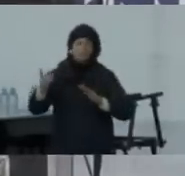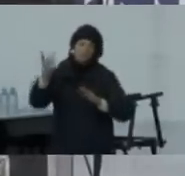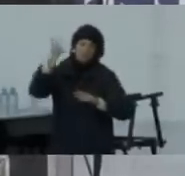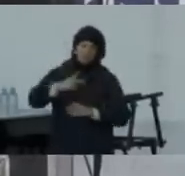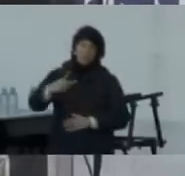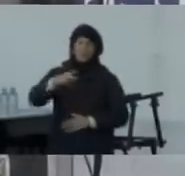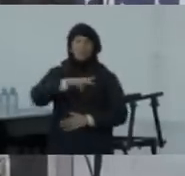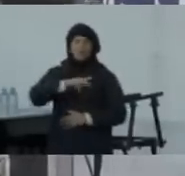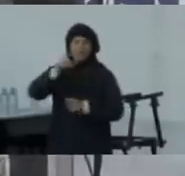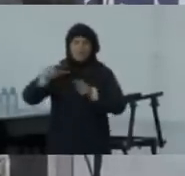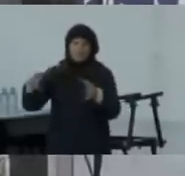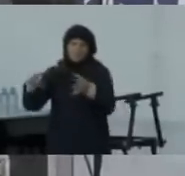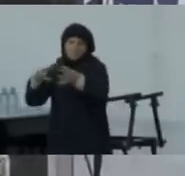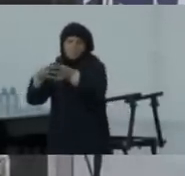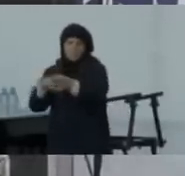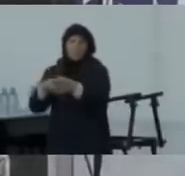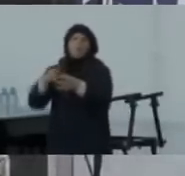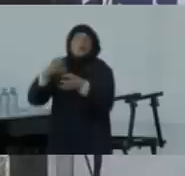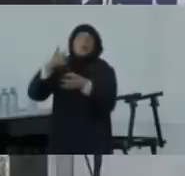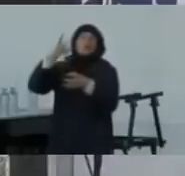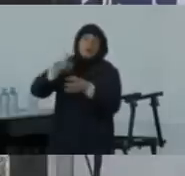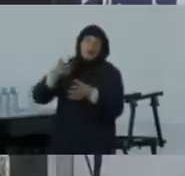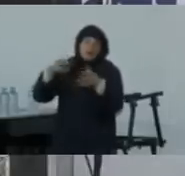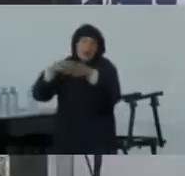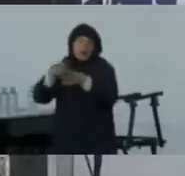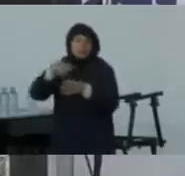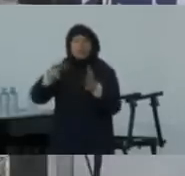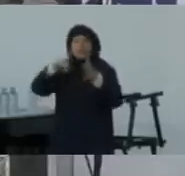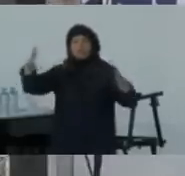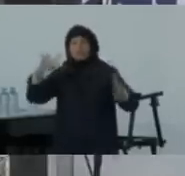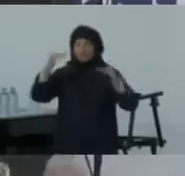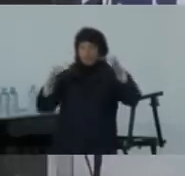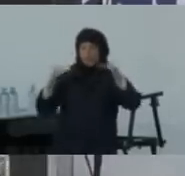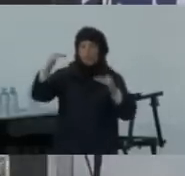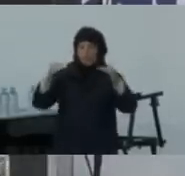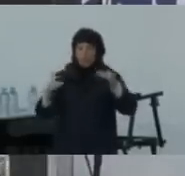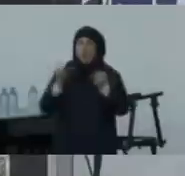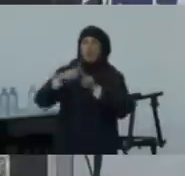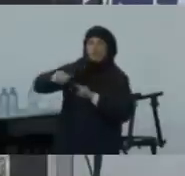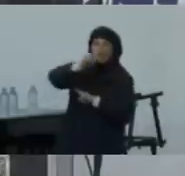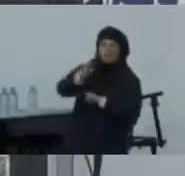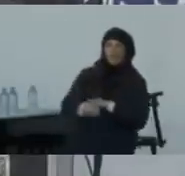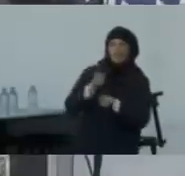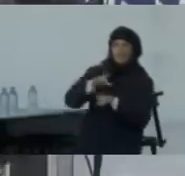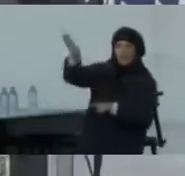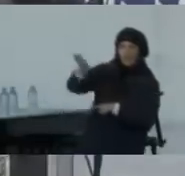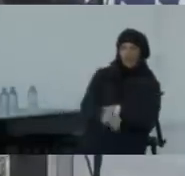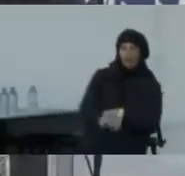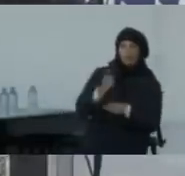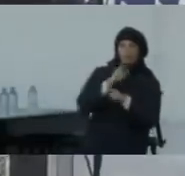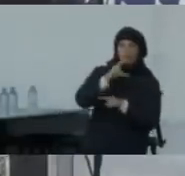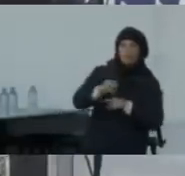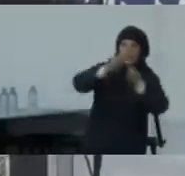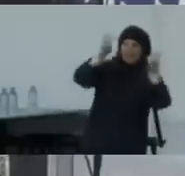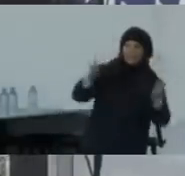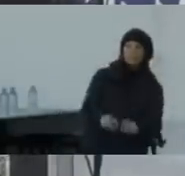sono già a una forbice 1-2, non 1-12. Dobbiamo parlare di queste cose, doveva parlare di energia, di informazione,